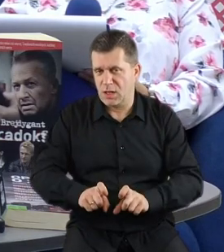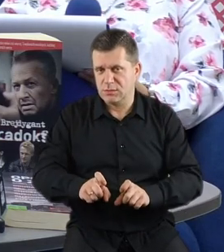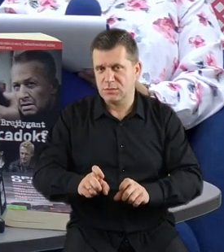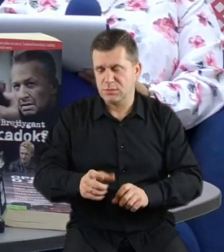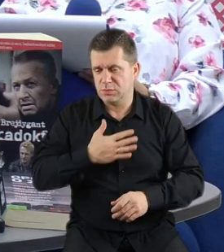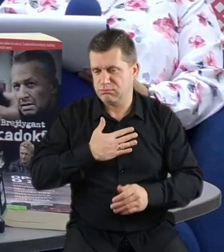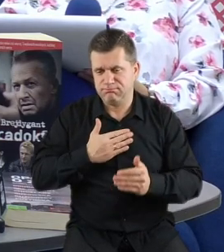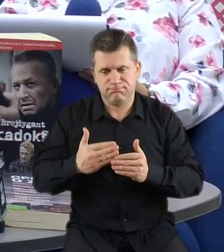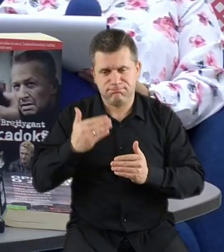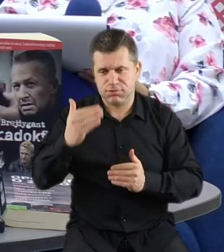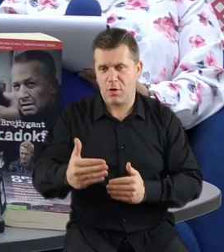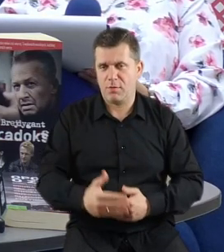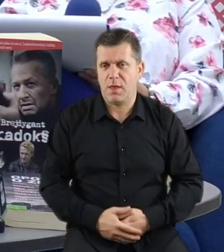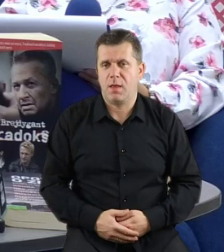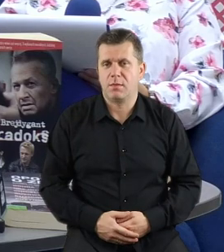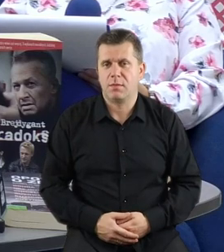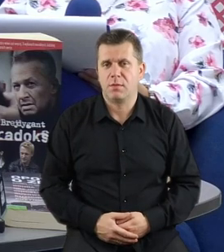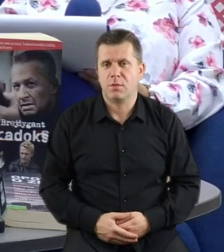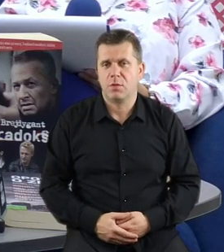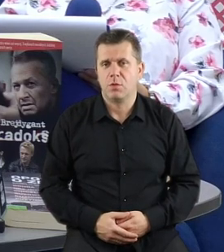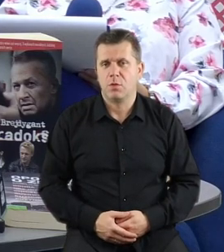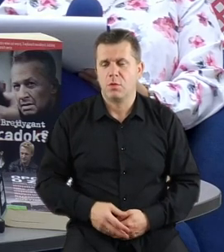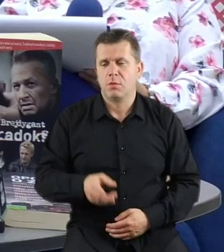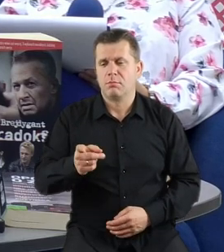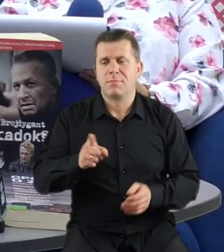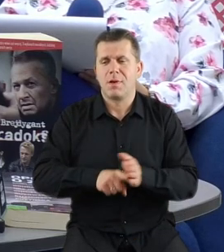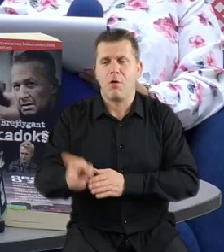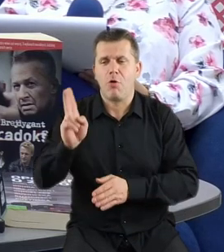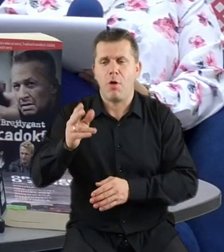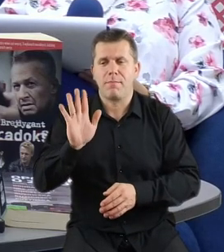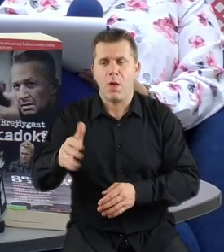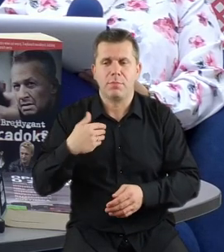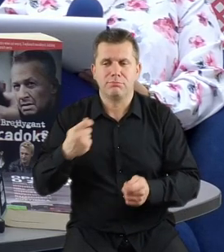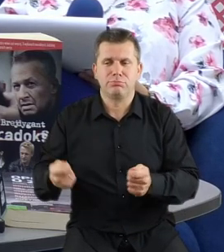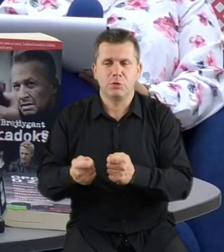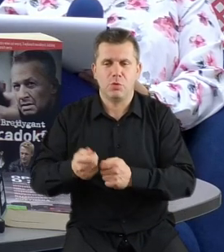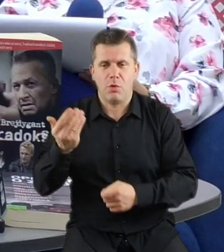zaczęła wyrastać mi ponad tego, komu miała być kłodą.